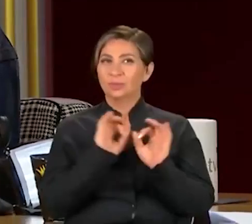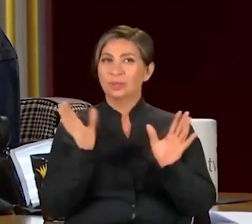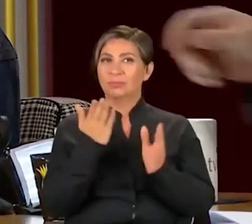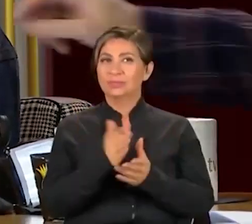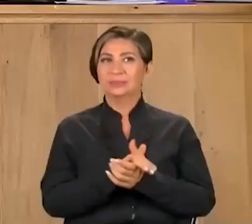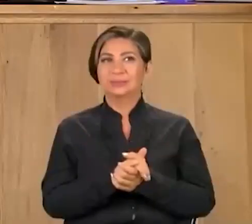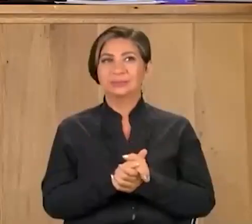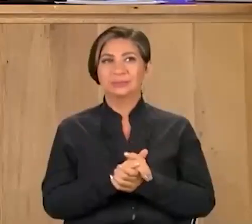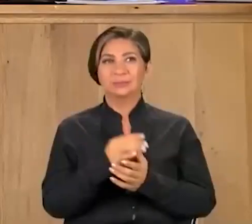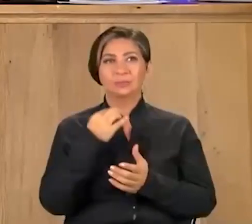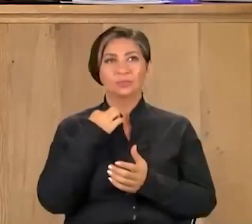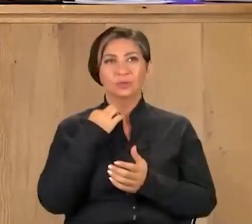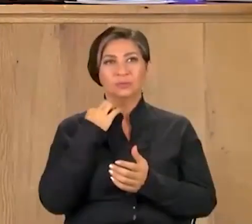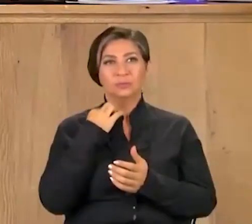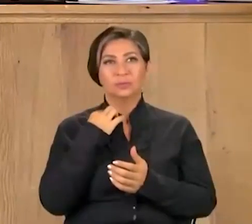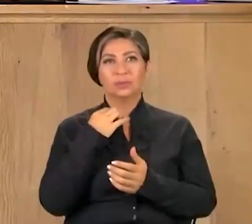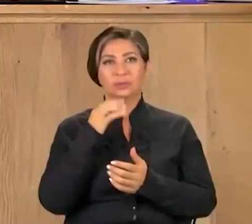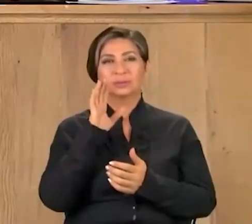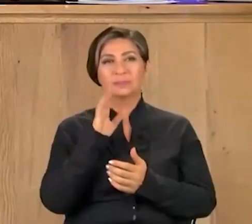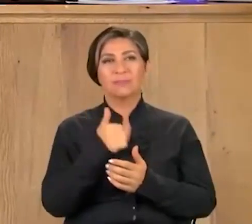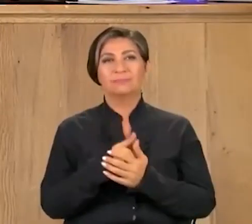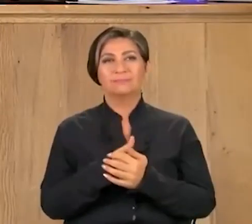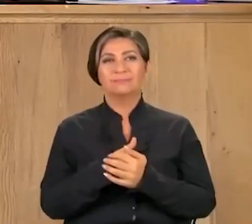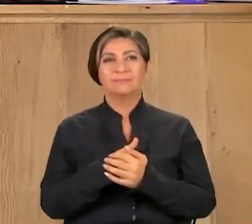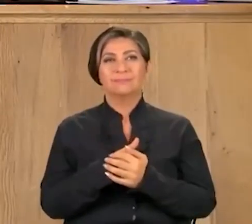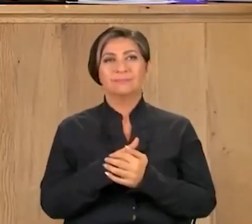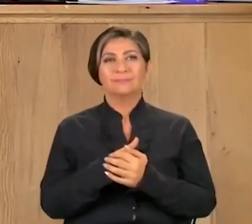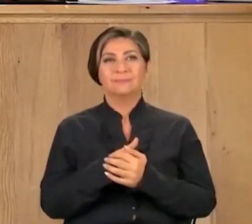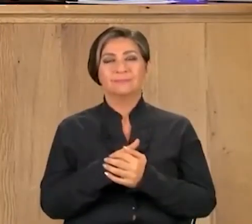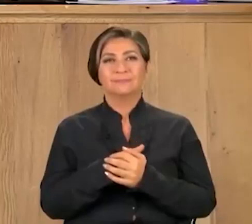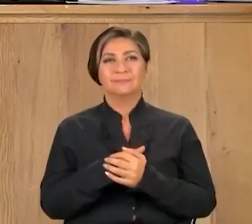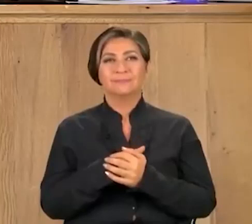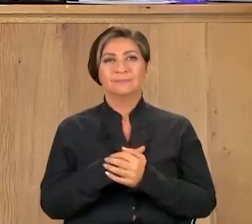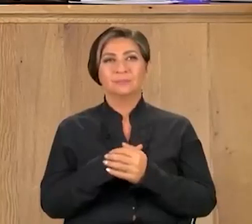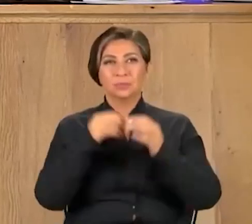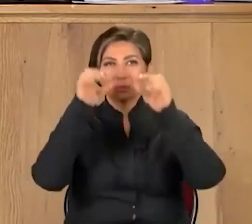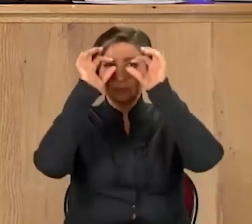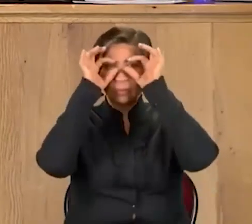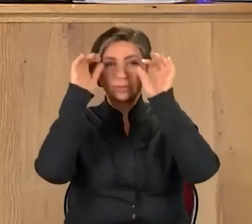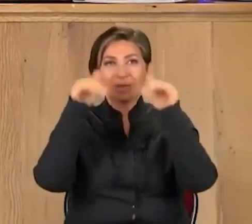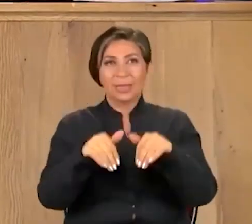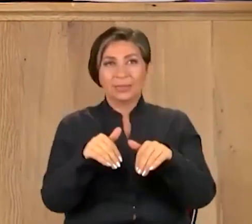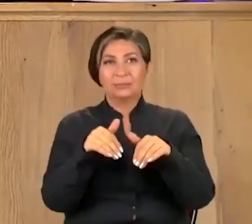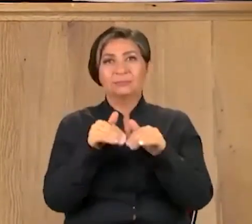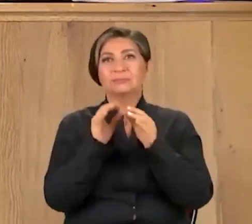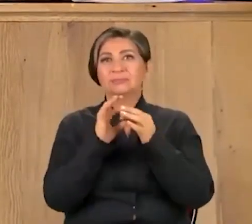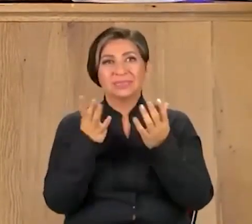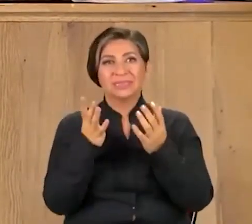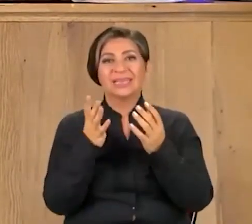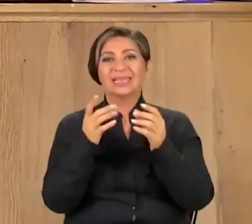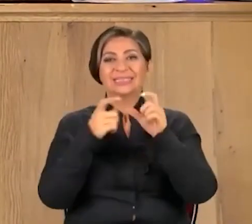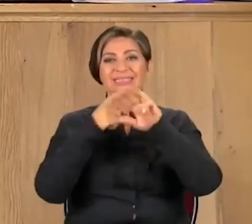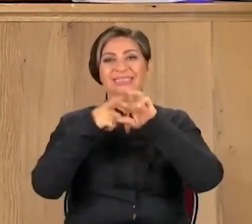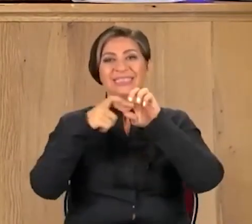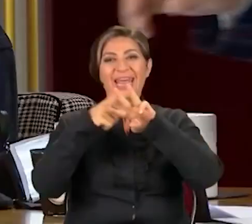Mükemmel. Mikrofonum burada. Ha, şöyle yapayım. Evet, evet. Tamam. Güneş gözlüğüyle geldim. Olsun. Çünkü Seren